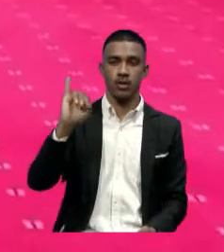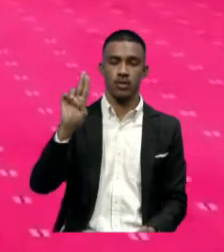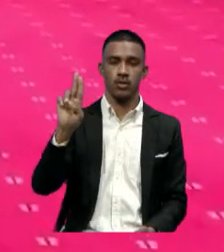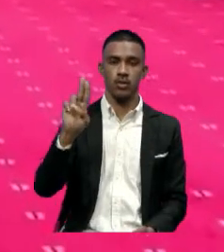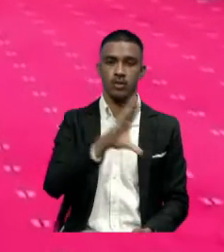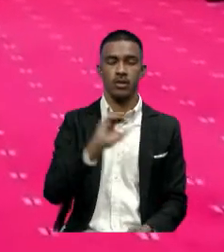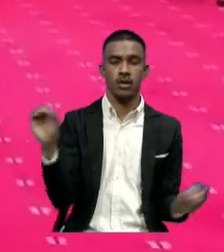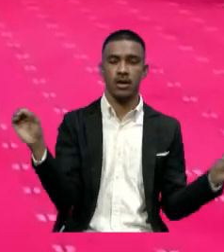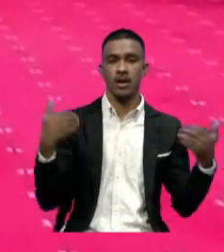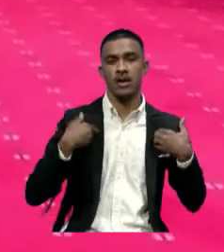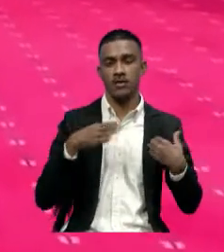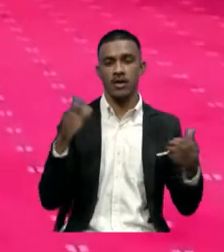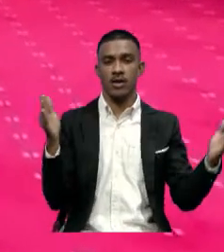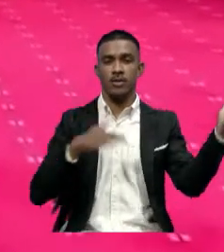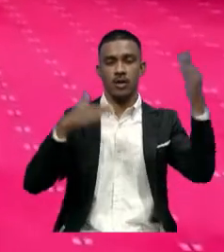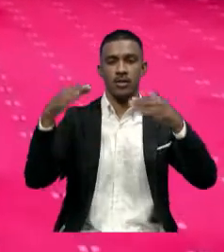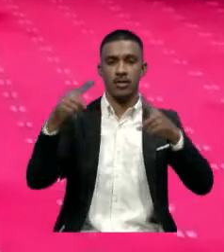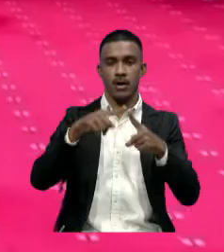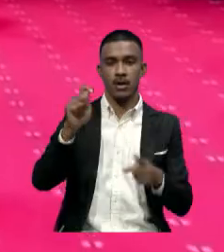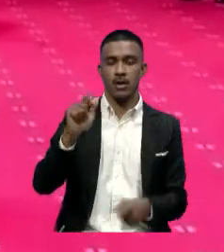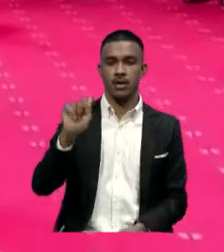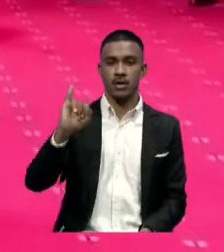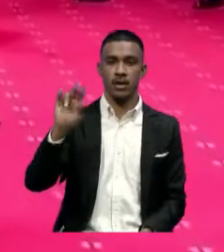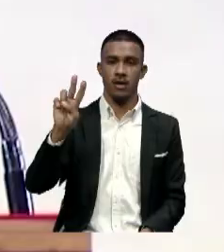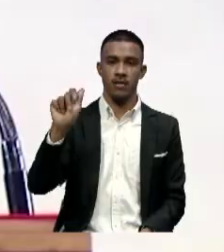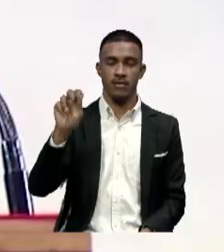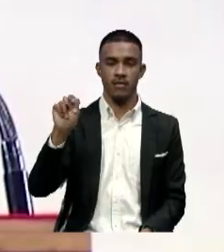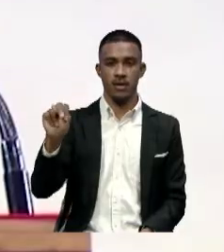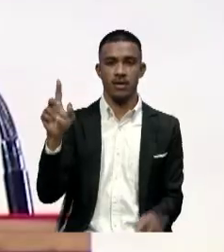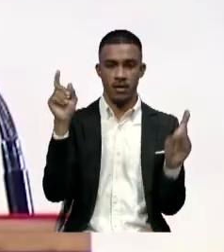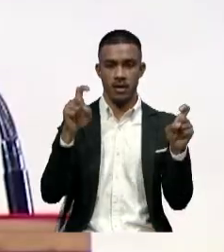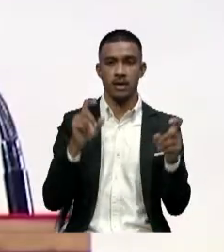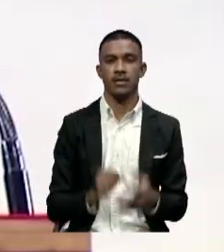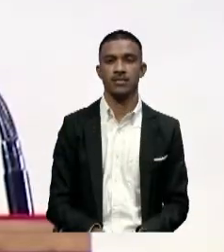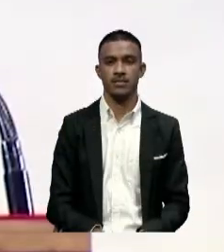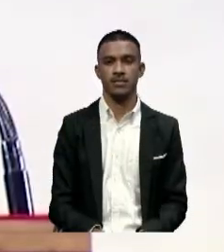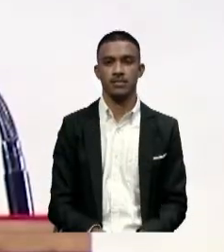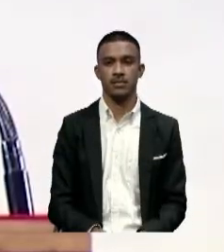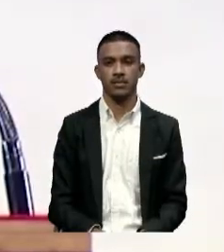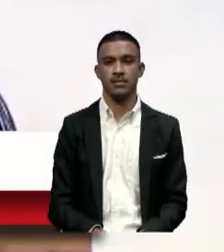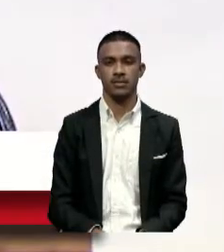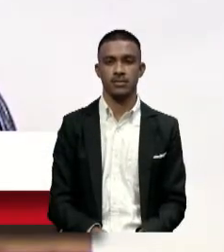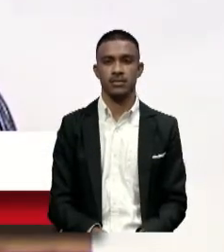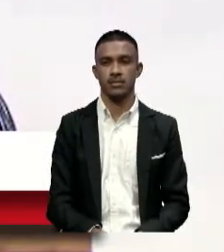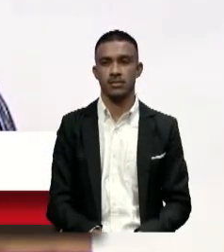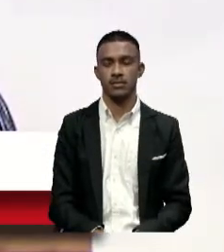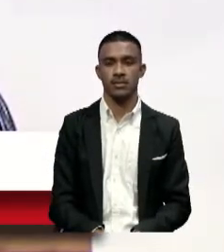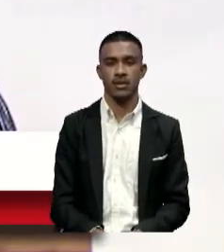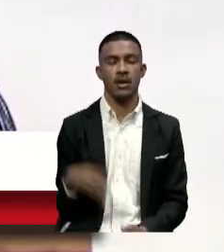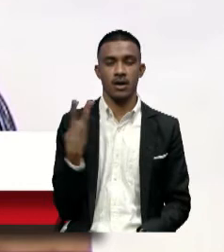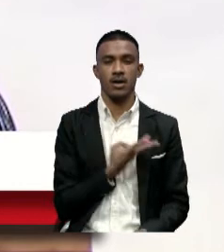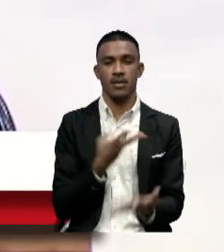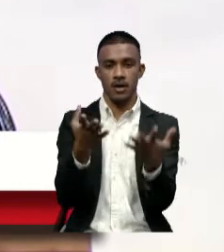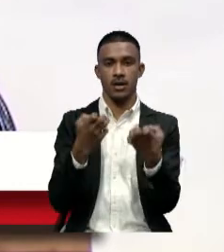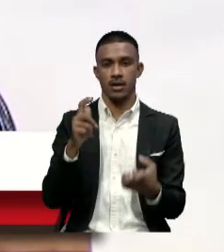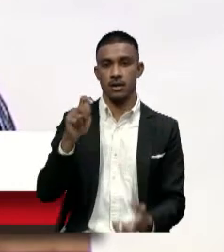ato acontece boa truma ba Taiwan ho obrigatório. And we want Taiwan to always have. No ami ha karak